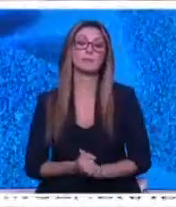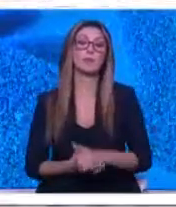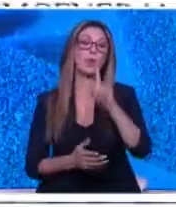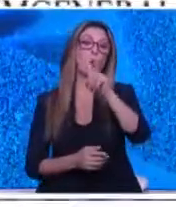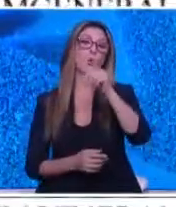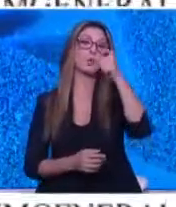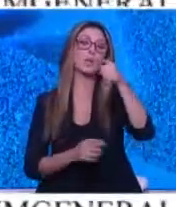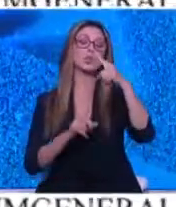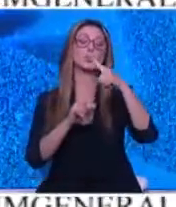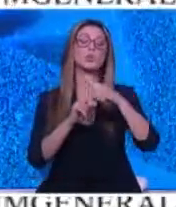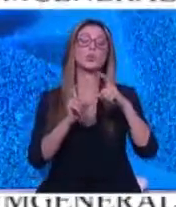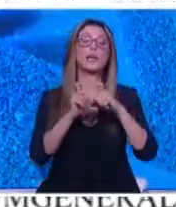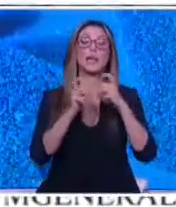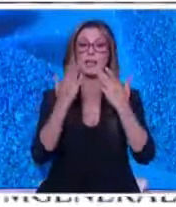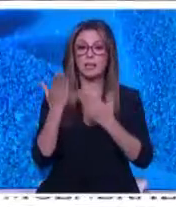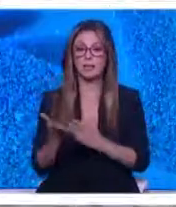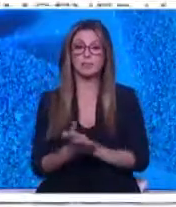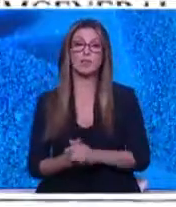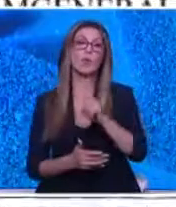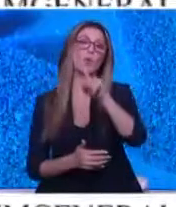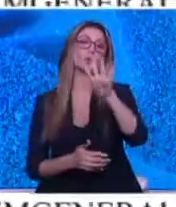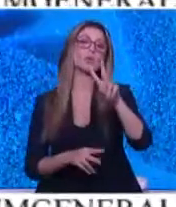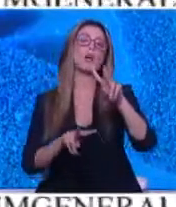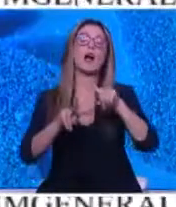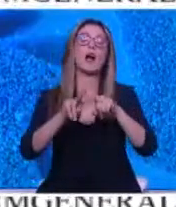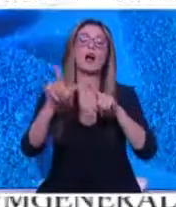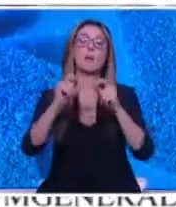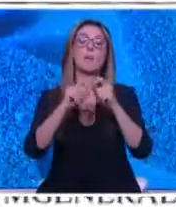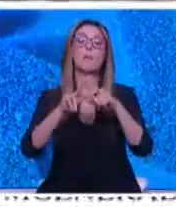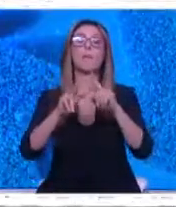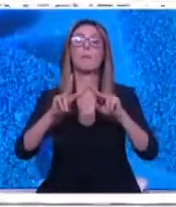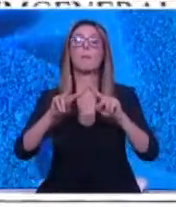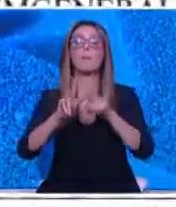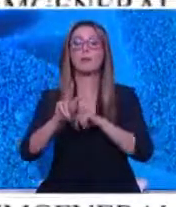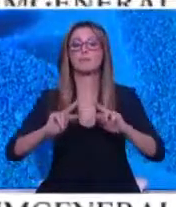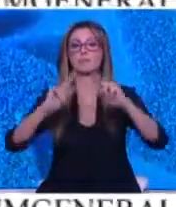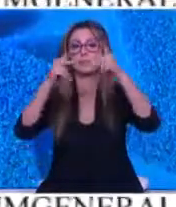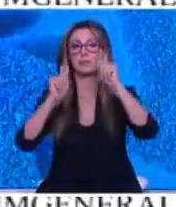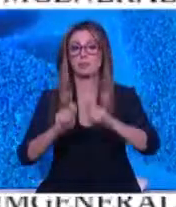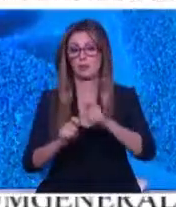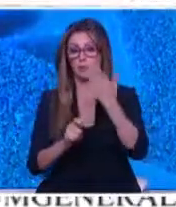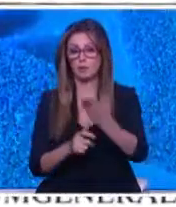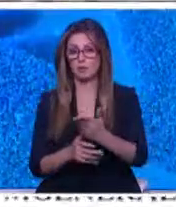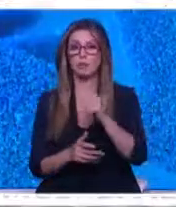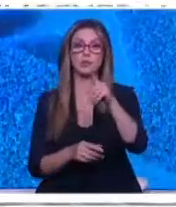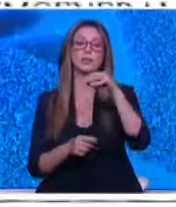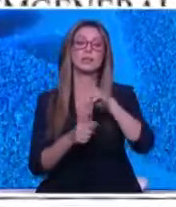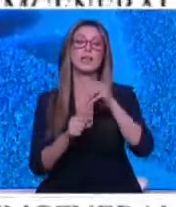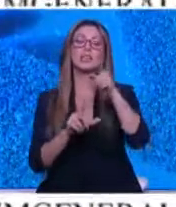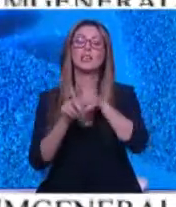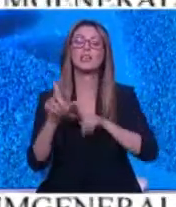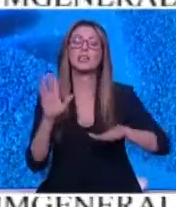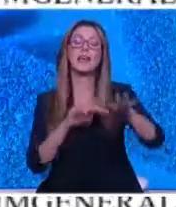16 Tuğgeneral Tümgeneralliğe, 14 albay ise Tuğgeneralliğe yükseltildi. Generallik rütbesi alanlar arasında Jandarma